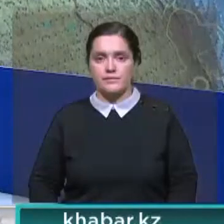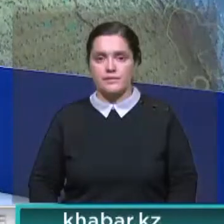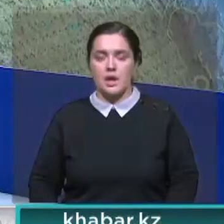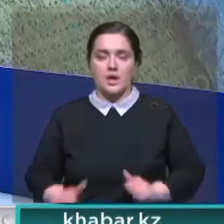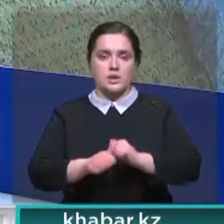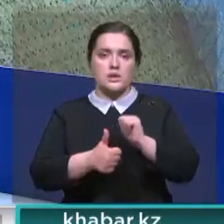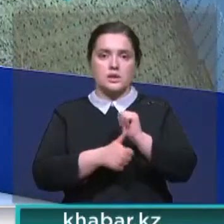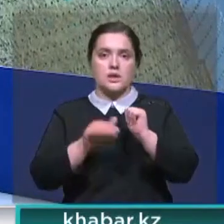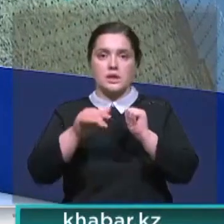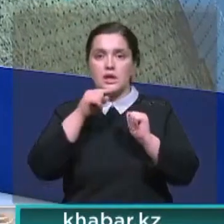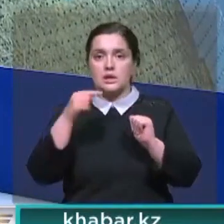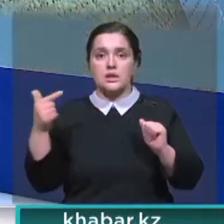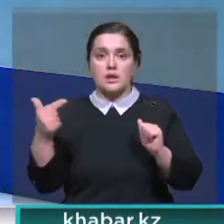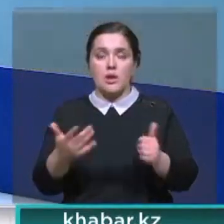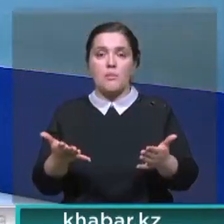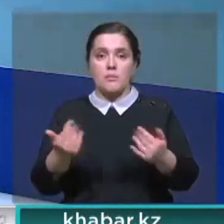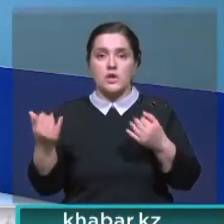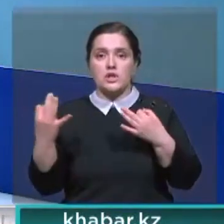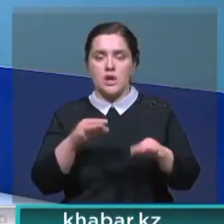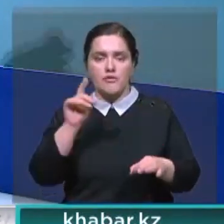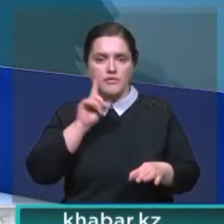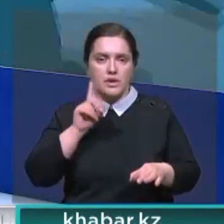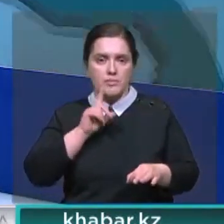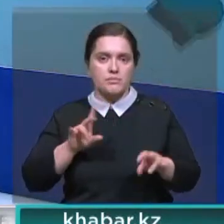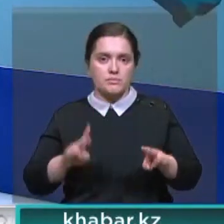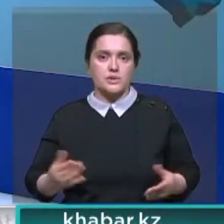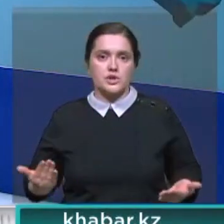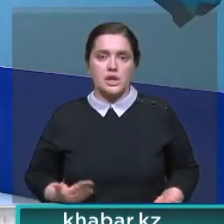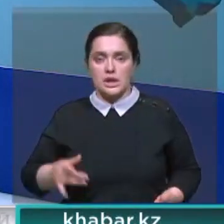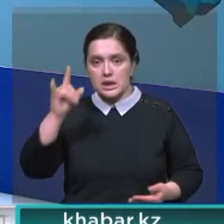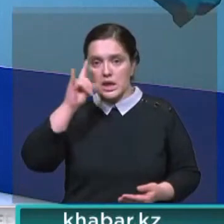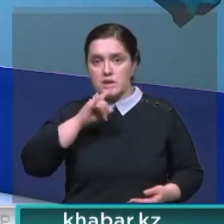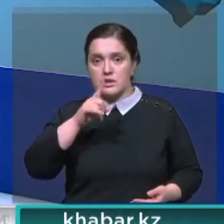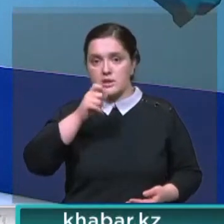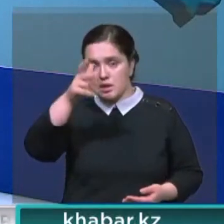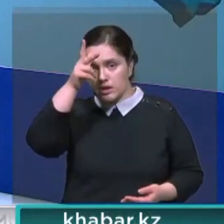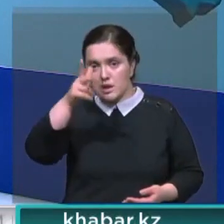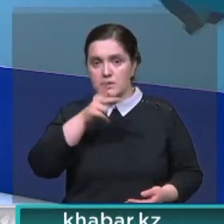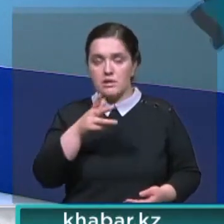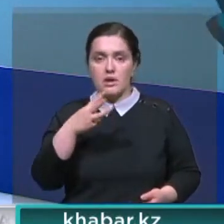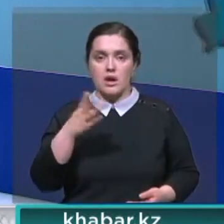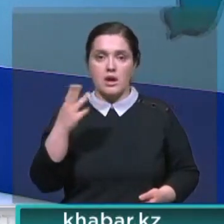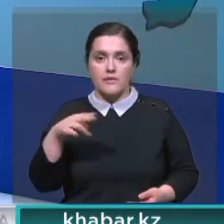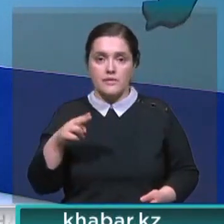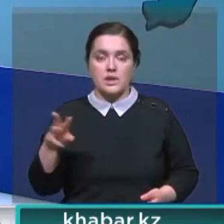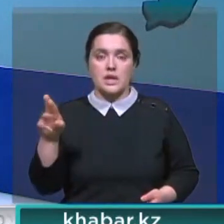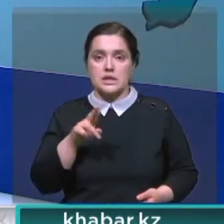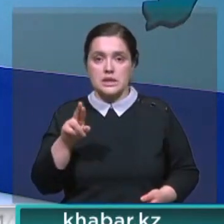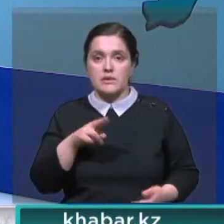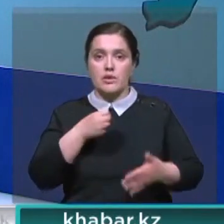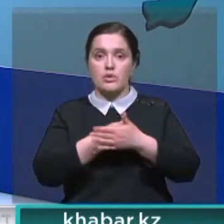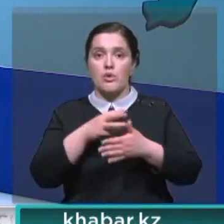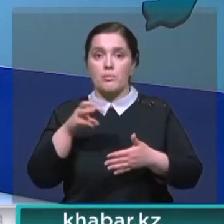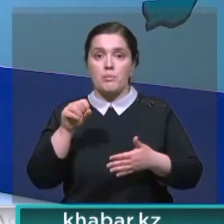больше 16 тысяч российских граждан получили разрешение на временное проживание в казахстане данные за последние 3 месяца приводит в мвд